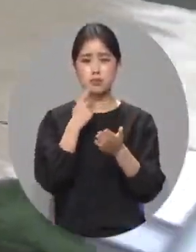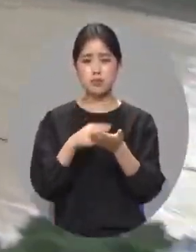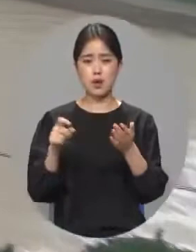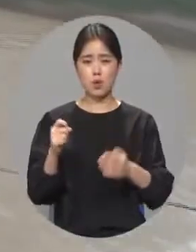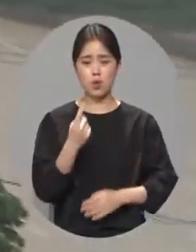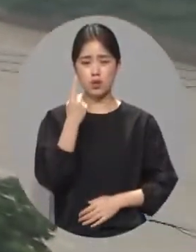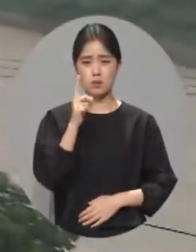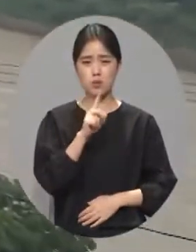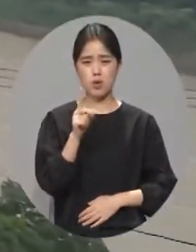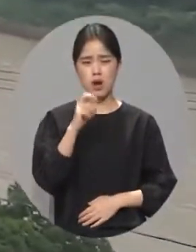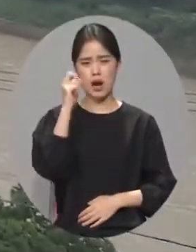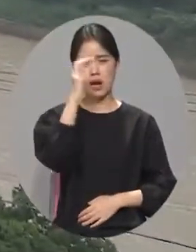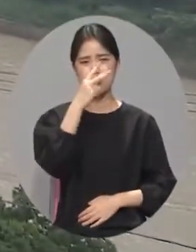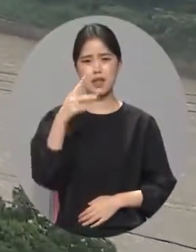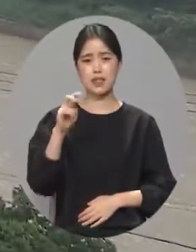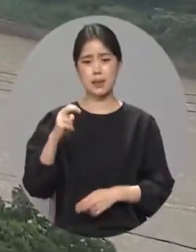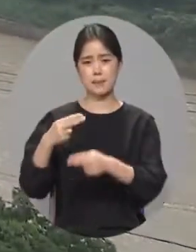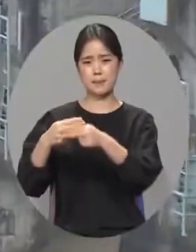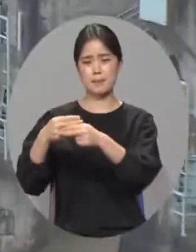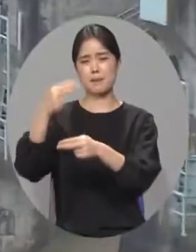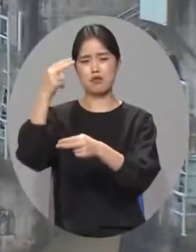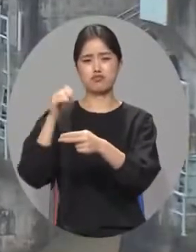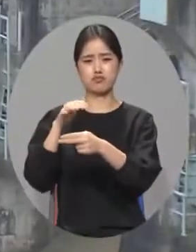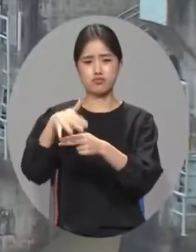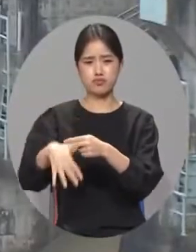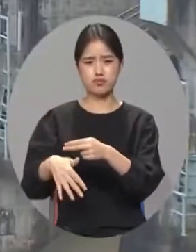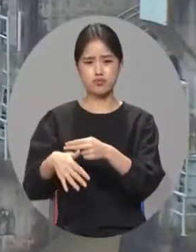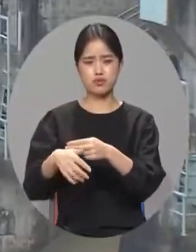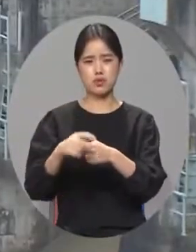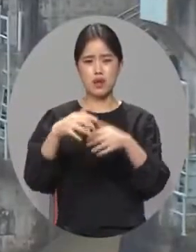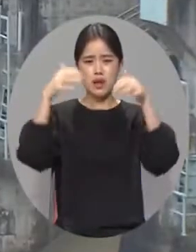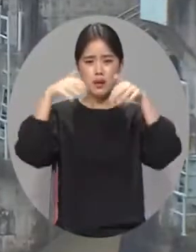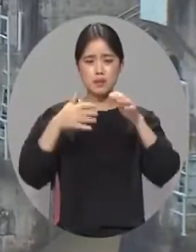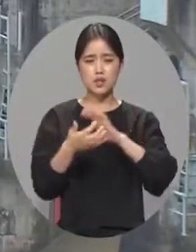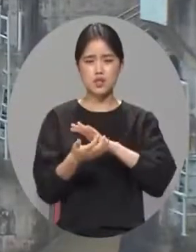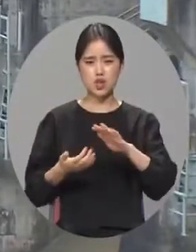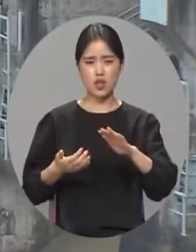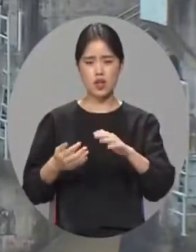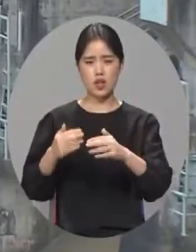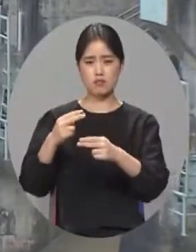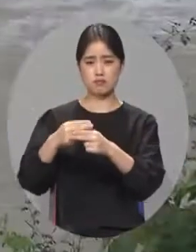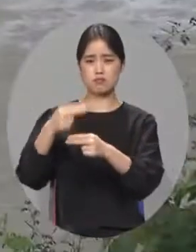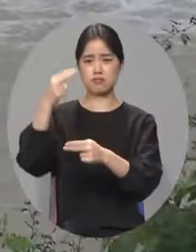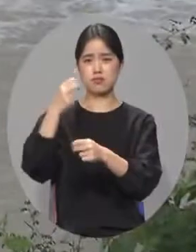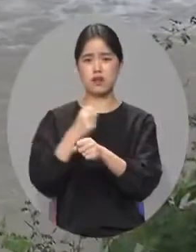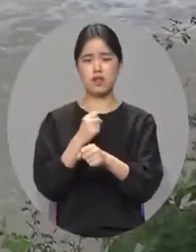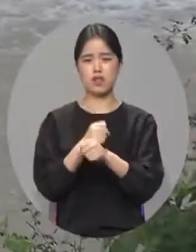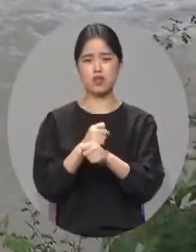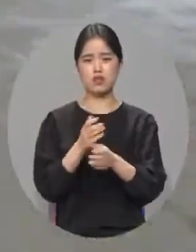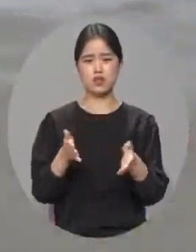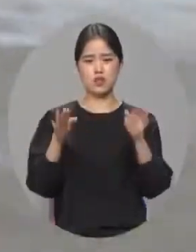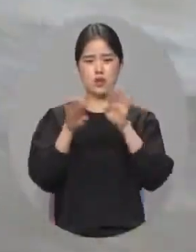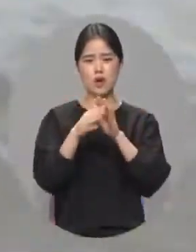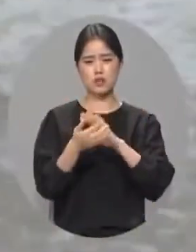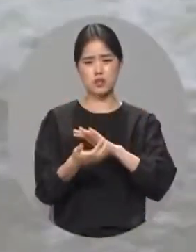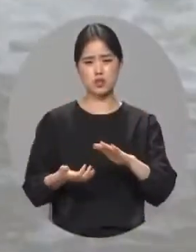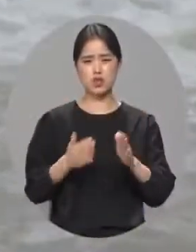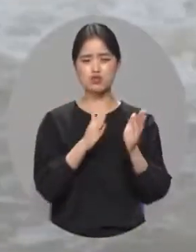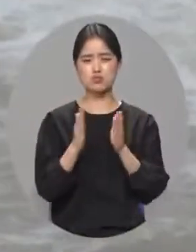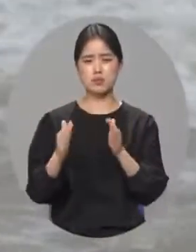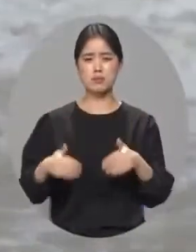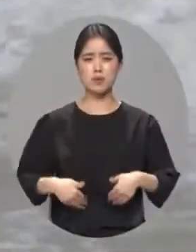지목된 건 갑작스런 댐 방류. 장마에 앞서 물그릇을 비우는 등 관계기관의 사전 대비가 필요했다는